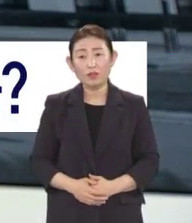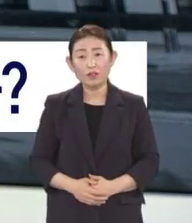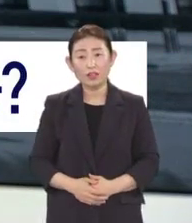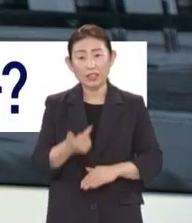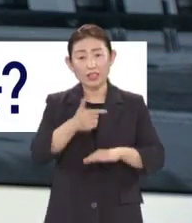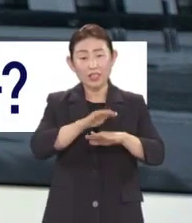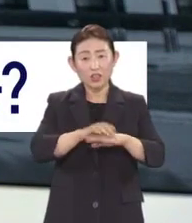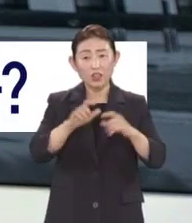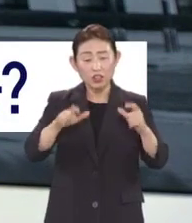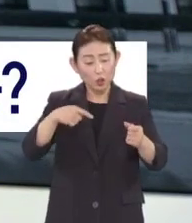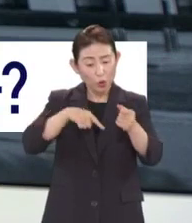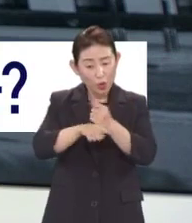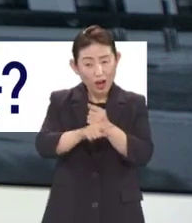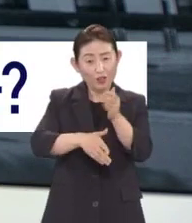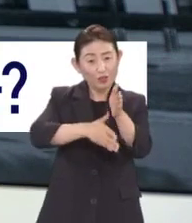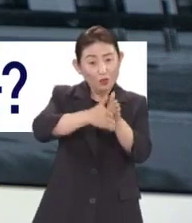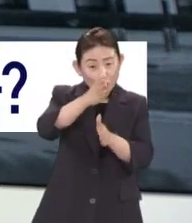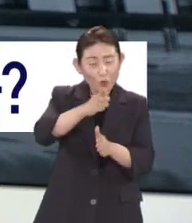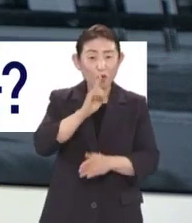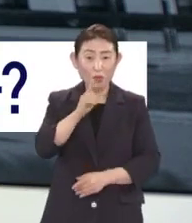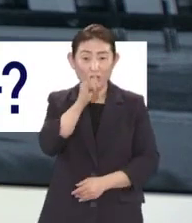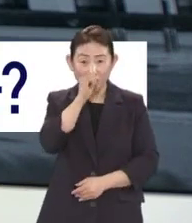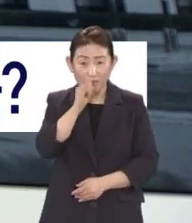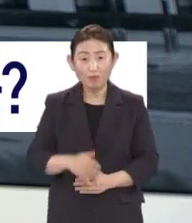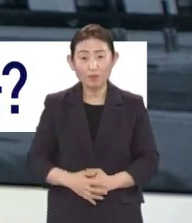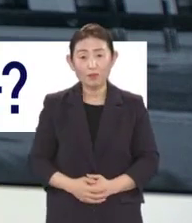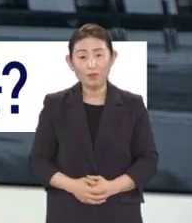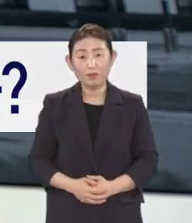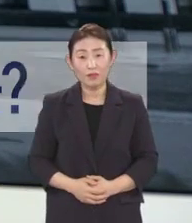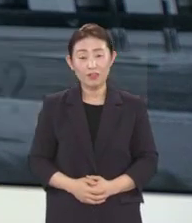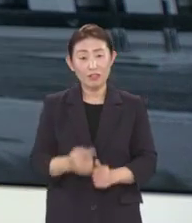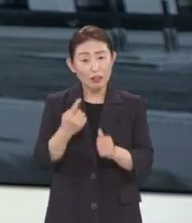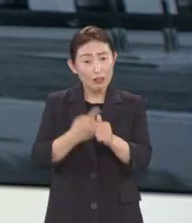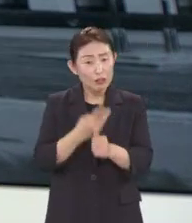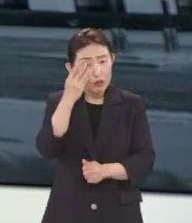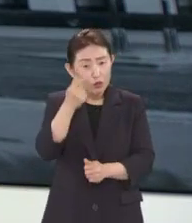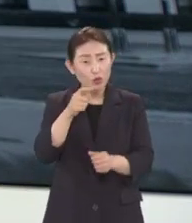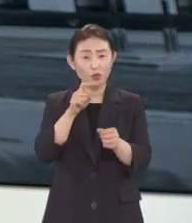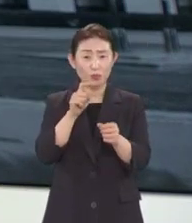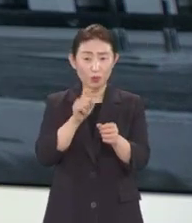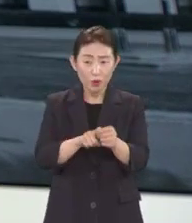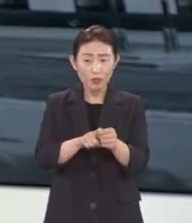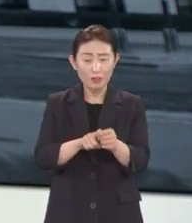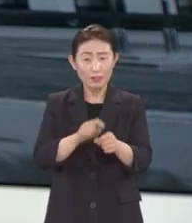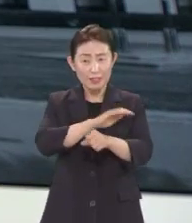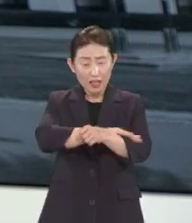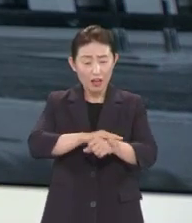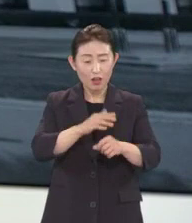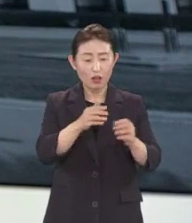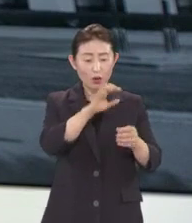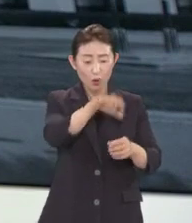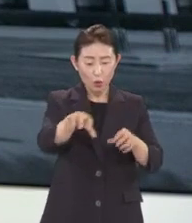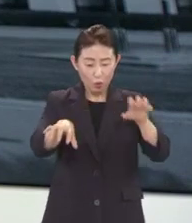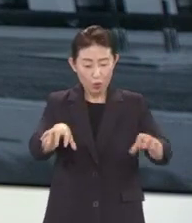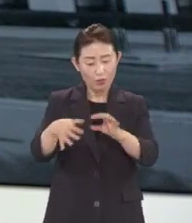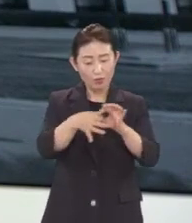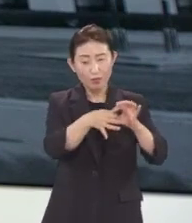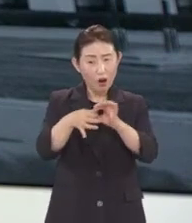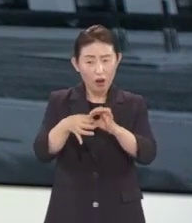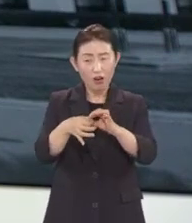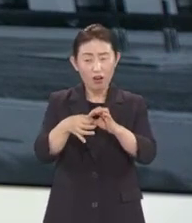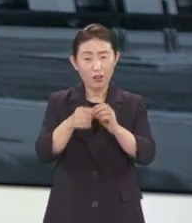대전이 대한민국의 과학 수도라는 얘기를 많이 하고 있습니다. 그렇게 되기 위해서는 이와 같은 전략적인 제휴, 대전시와